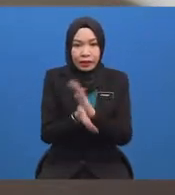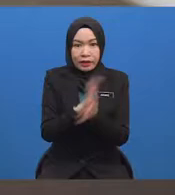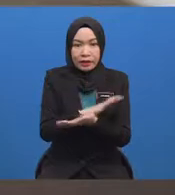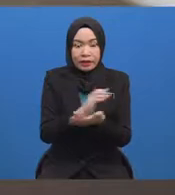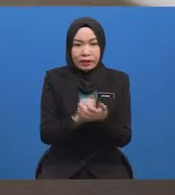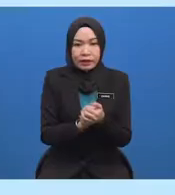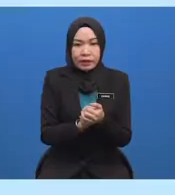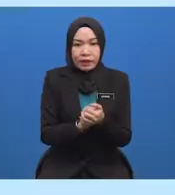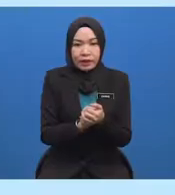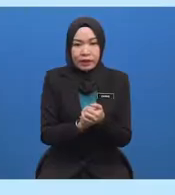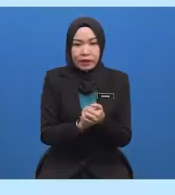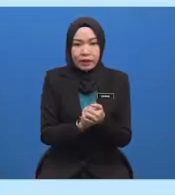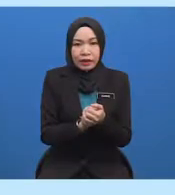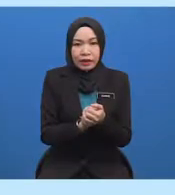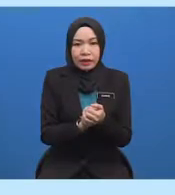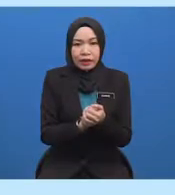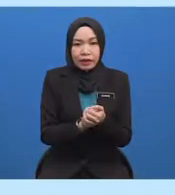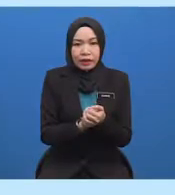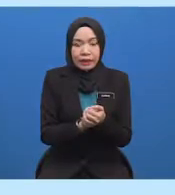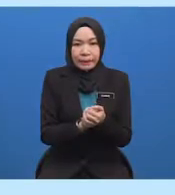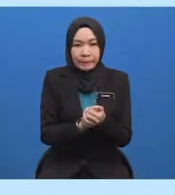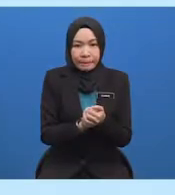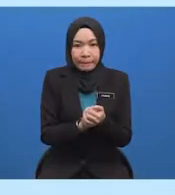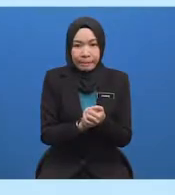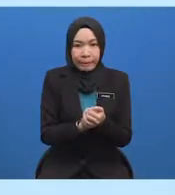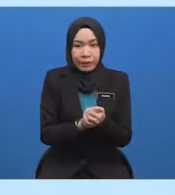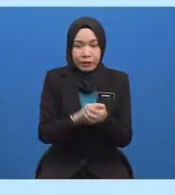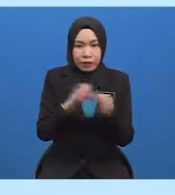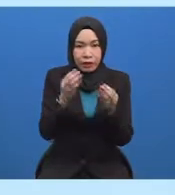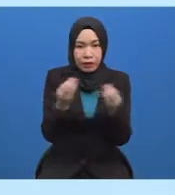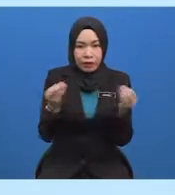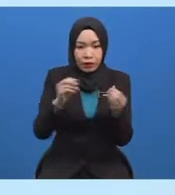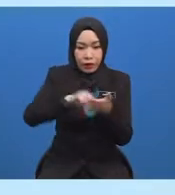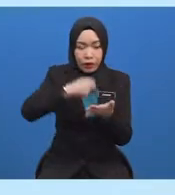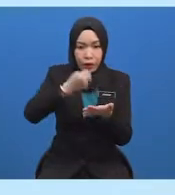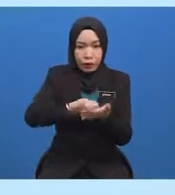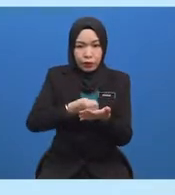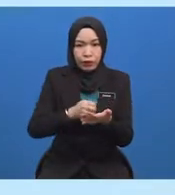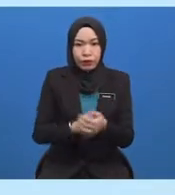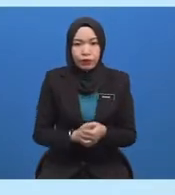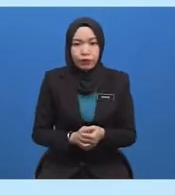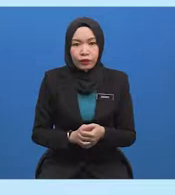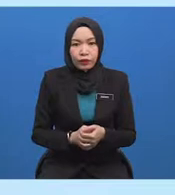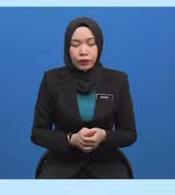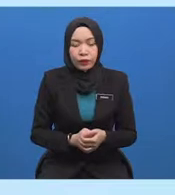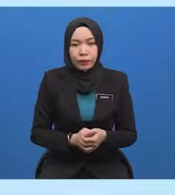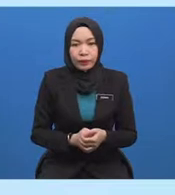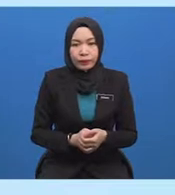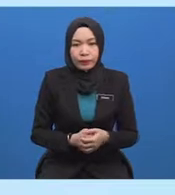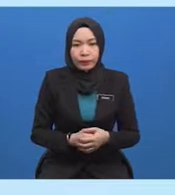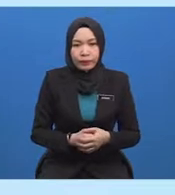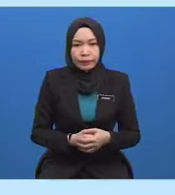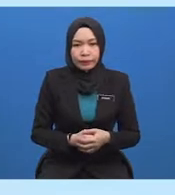kawasan tersebut satu gorden para runtuh laporkan berlaku di jalan yo dalaman Genting Highland gentong pada Selasa 5